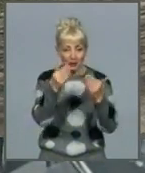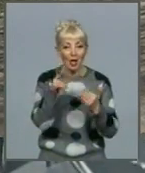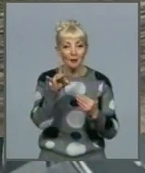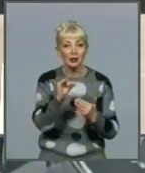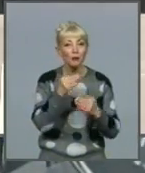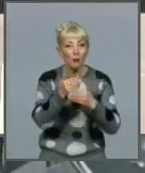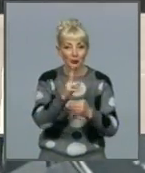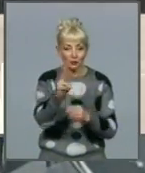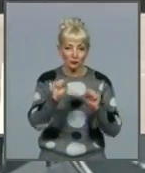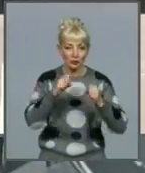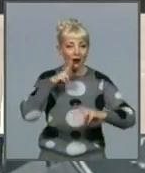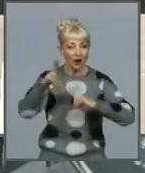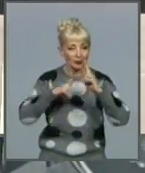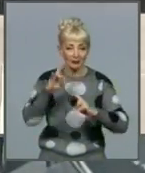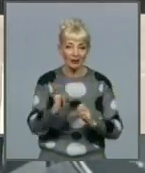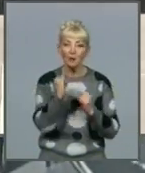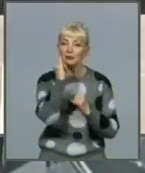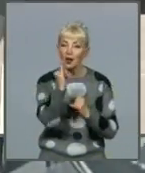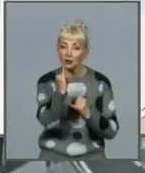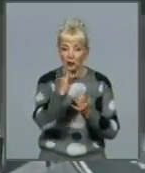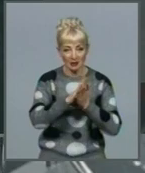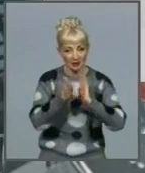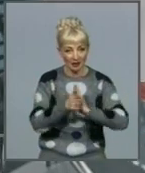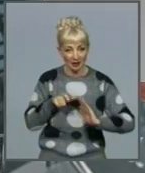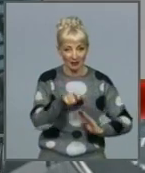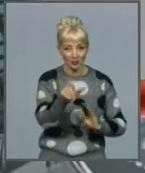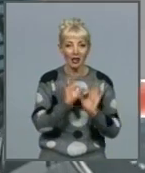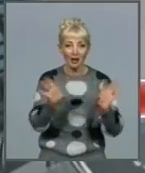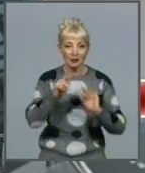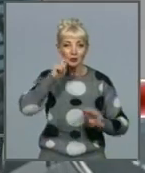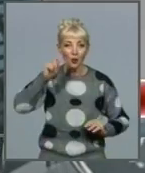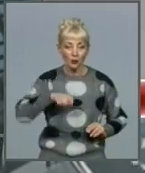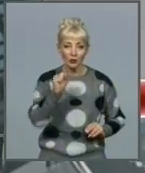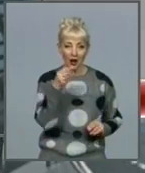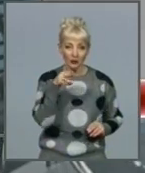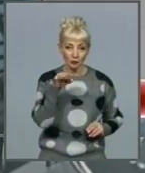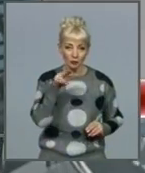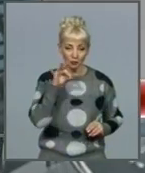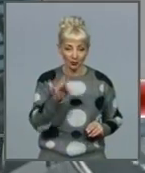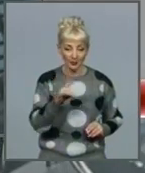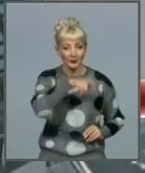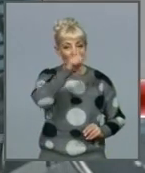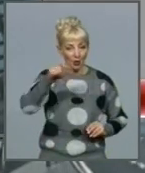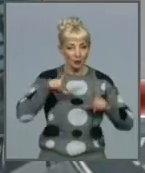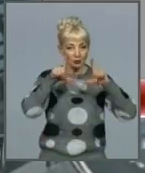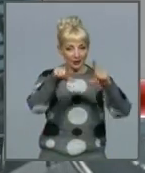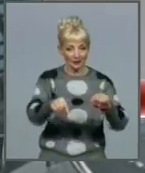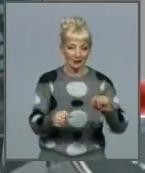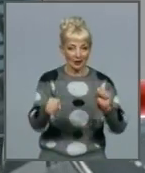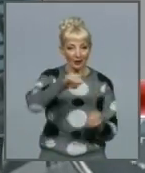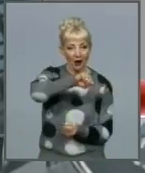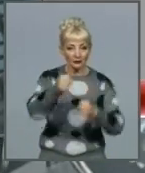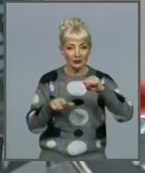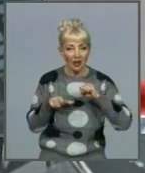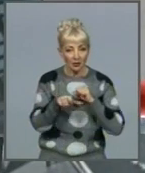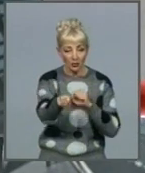на поганий стан дороги, пояснюють в «Укравтодорі». Люди їдуть автомобільною дорогою, у процесі руху